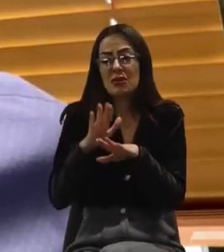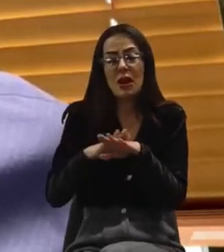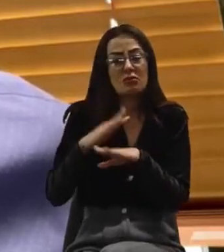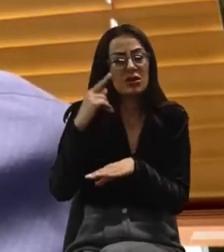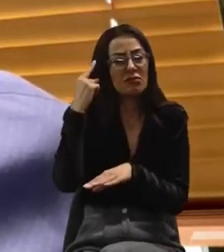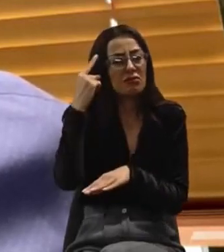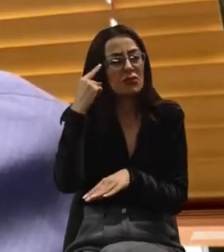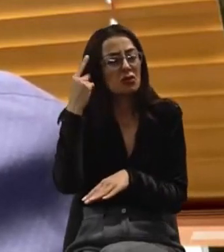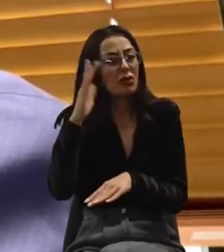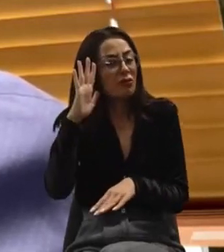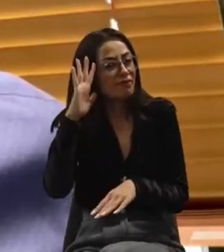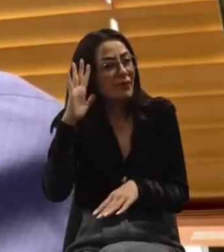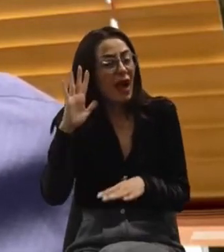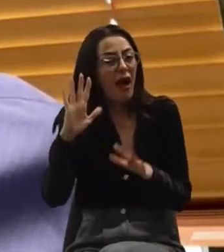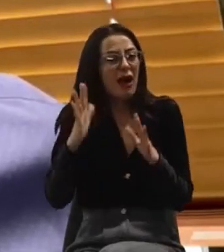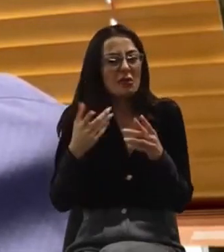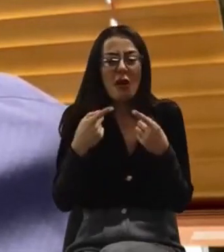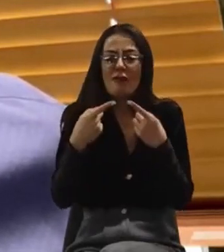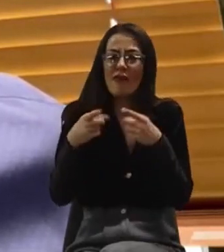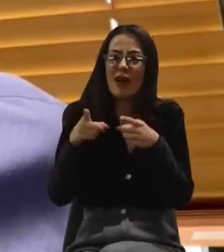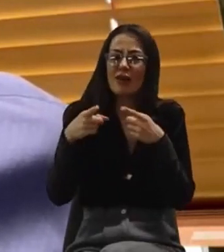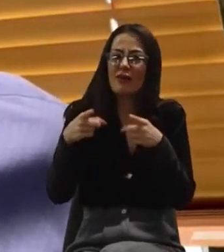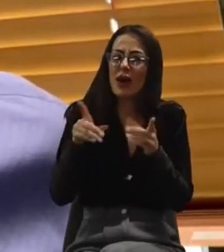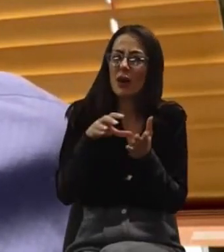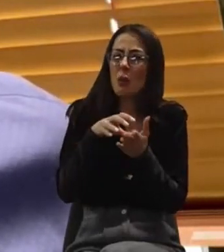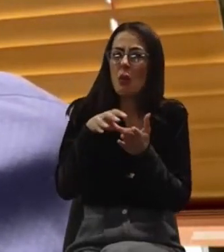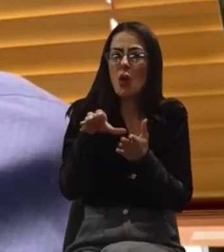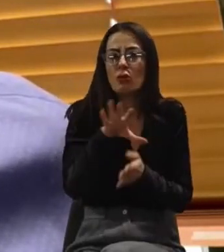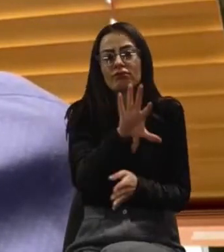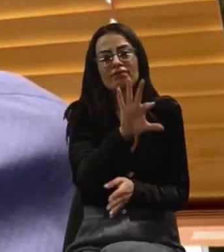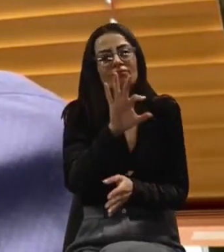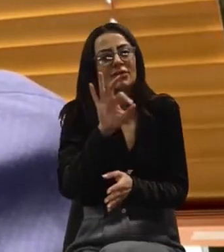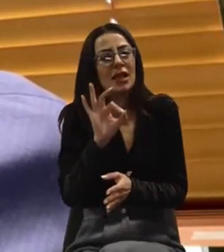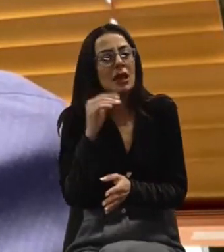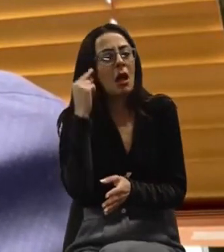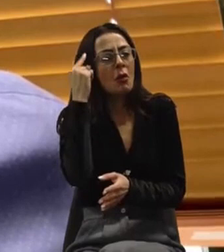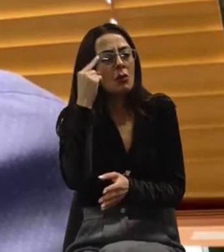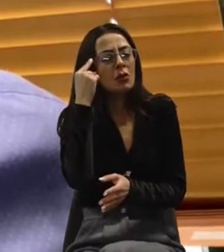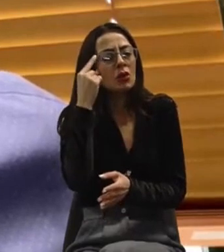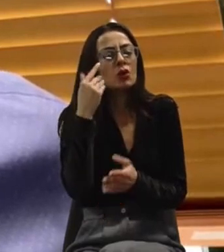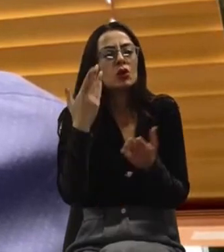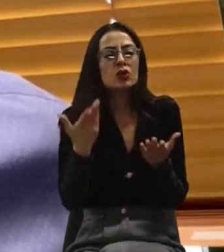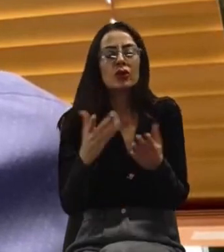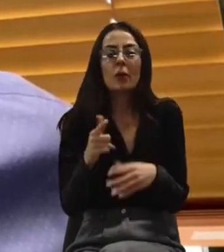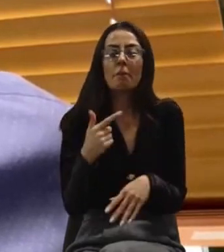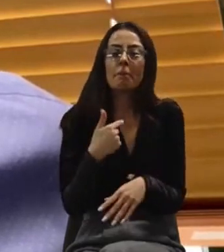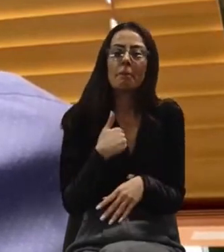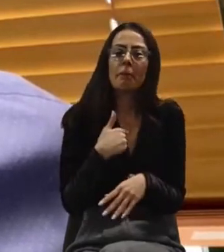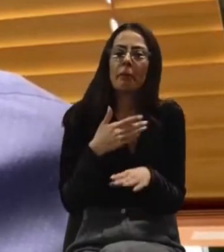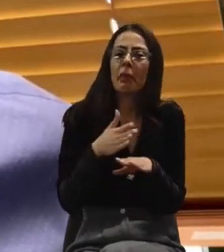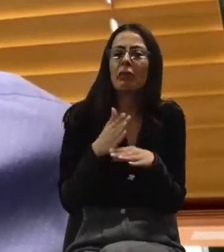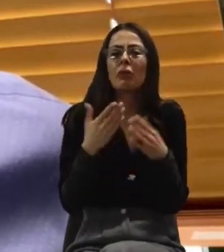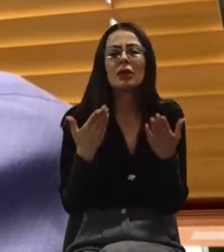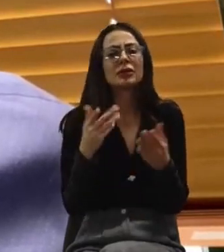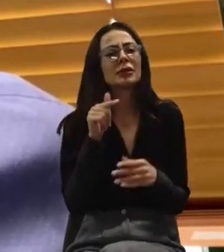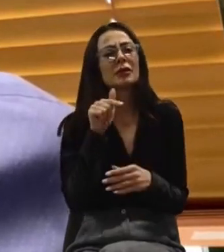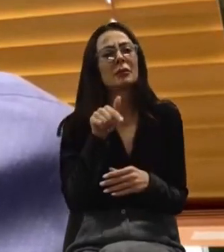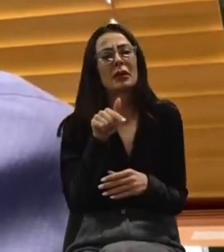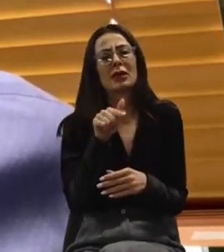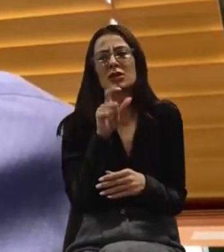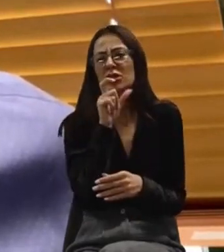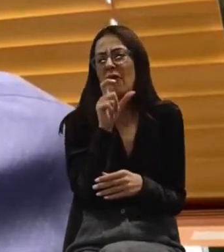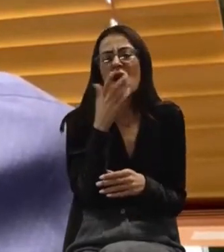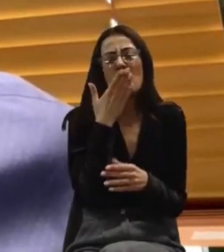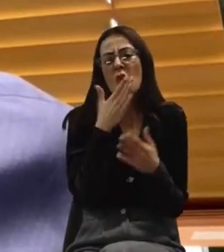yapsaydım acaba farklı bir şey mi seçseydin O benim aslında buna bir tanıtım